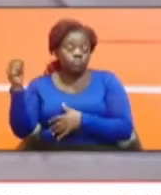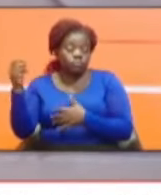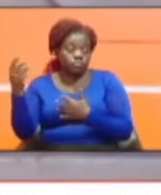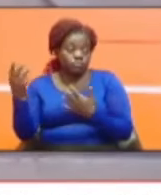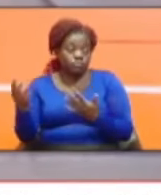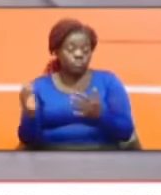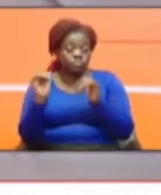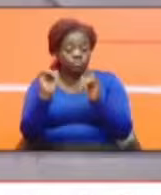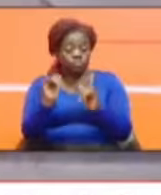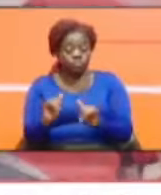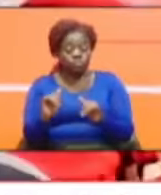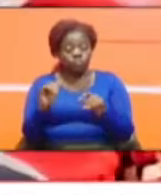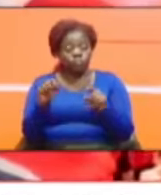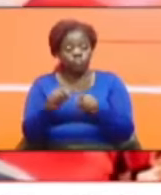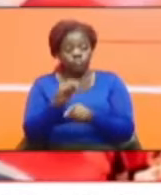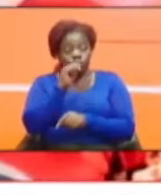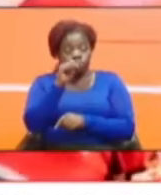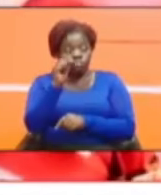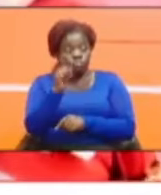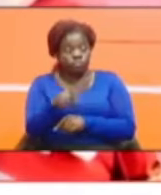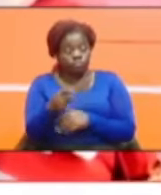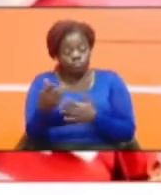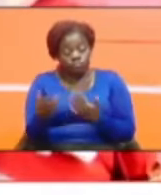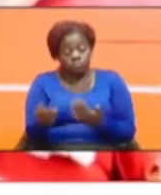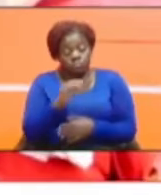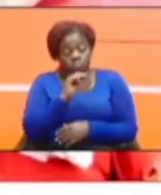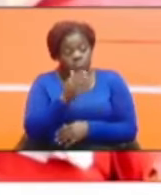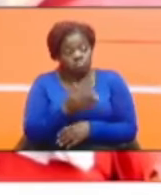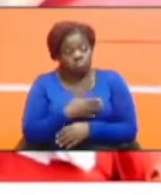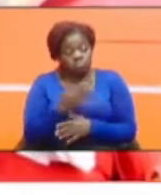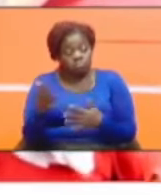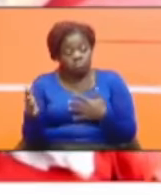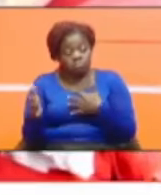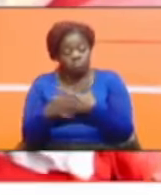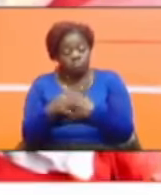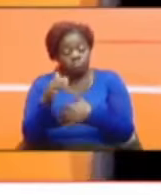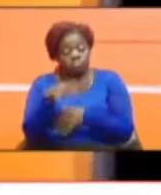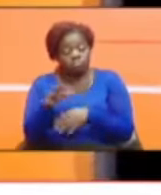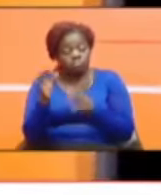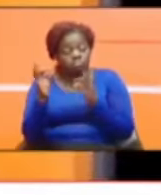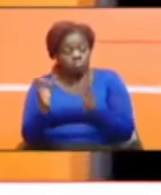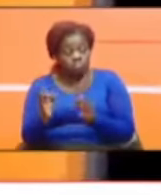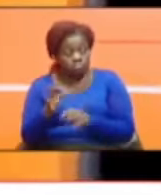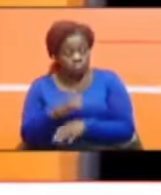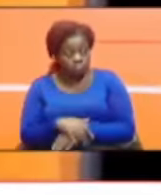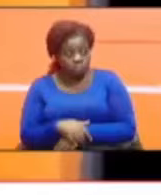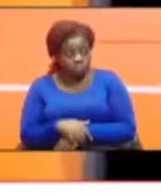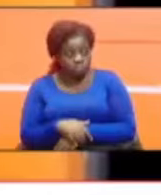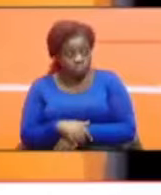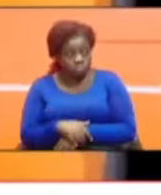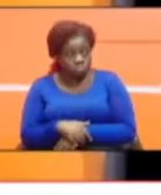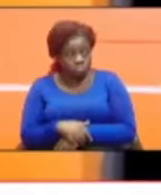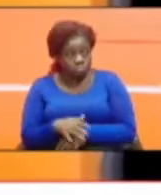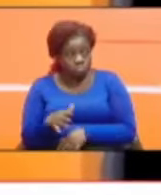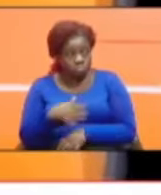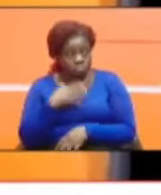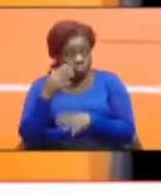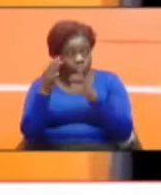bano babira kasenge romusasifu watu kidenga nagadi ya ali ku muggalo nenguguze oko kuliko ekikumi kyange